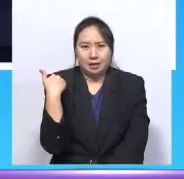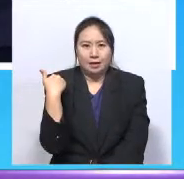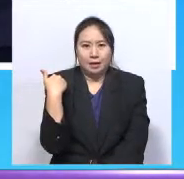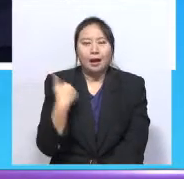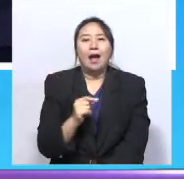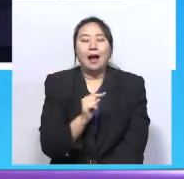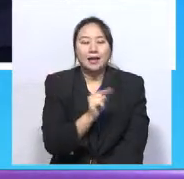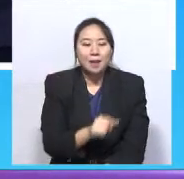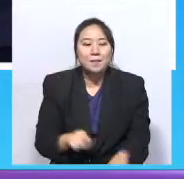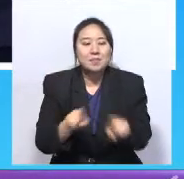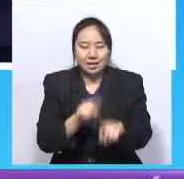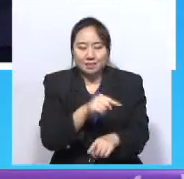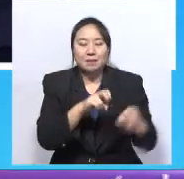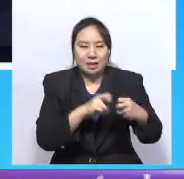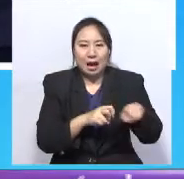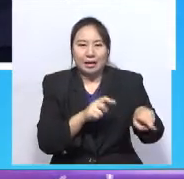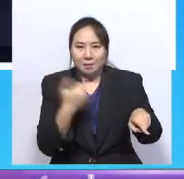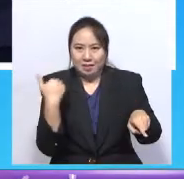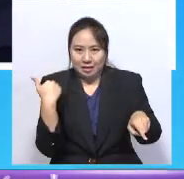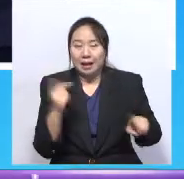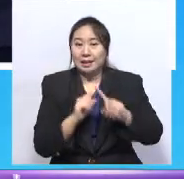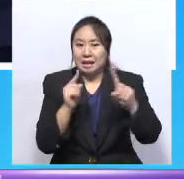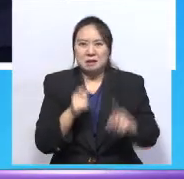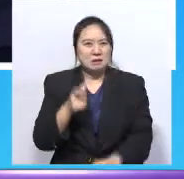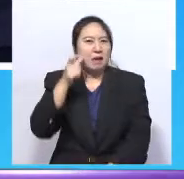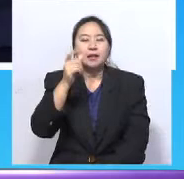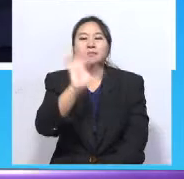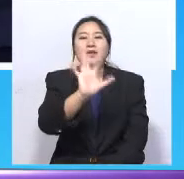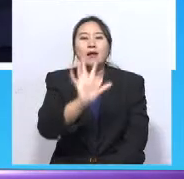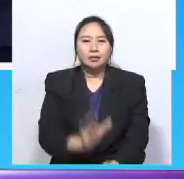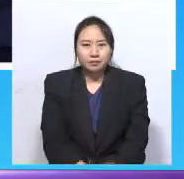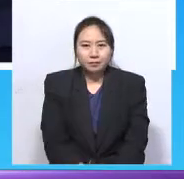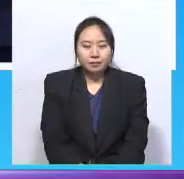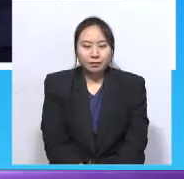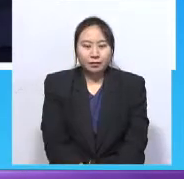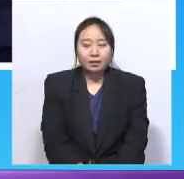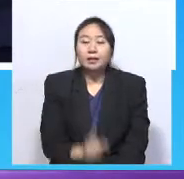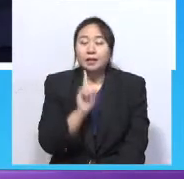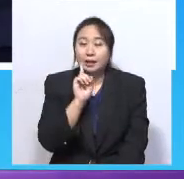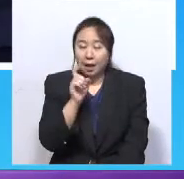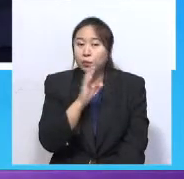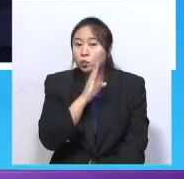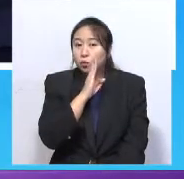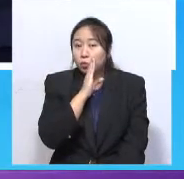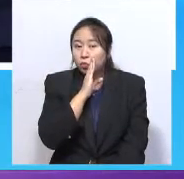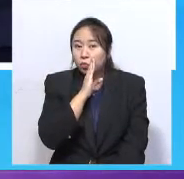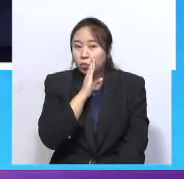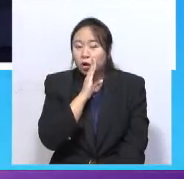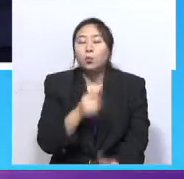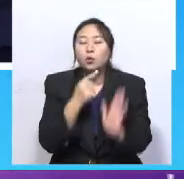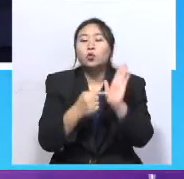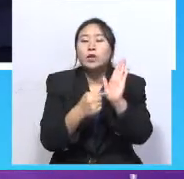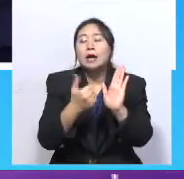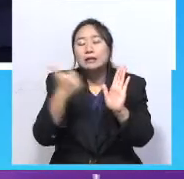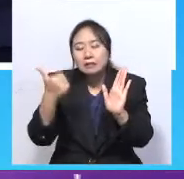คสหนึ่งที่มีปัญหาแต่ก็ไม่ใช่เป็นเคสใหญ่นะครับผม เราเคยมีความเสียหายลักษณะนี้แบบกรณีอื่นยกตั